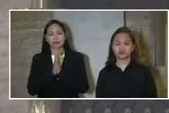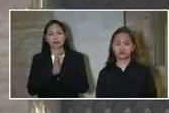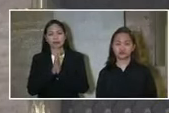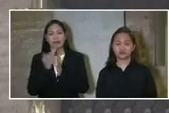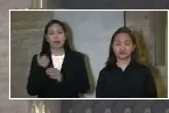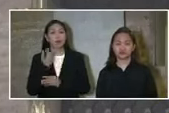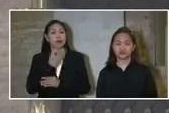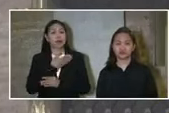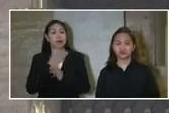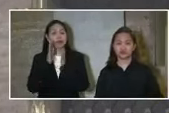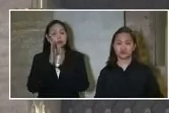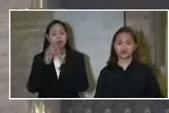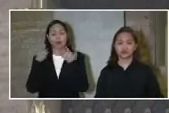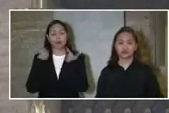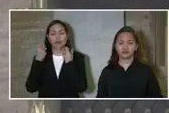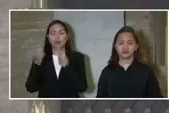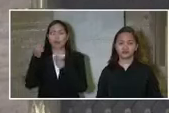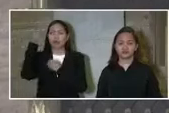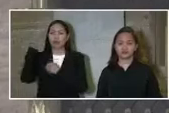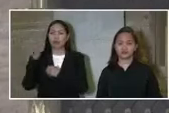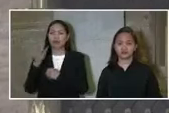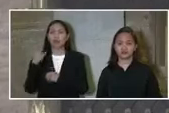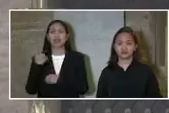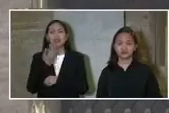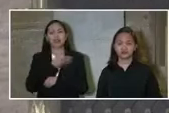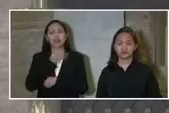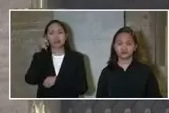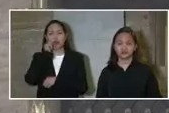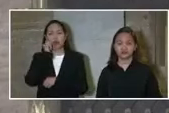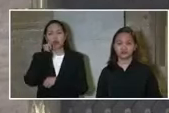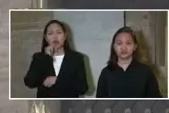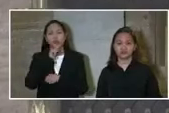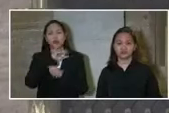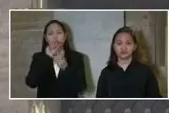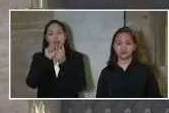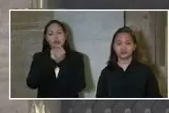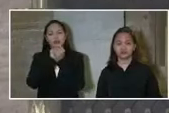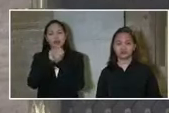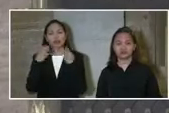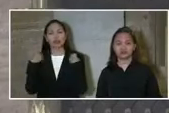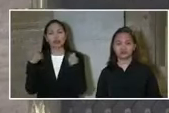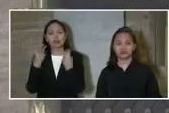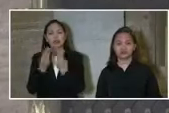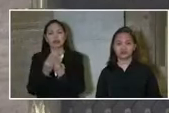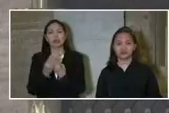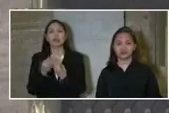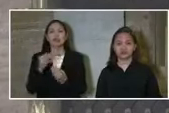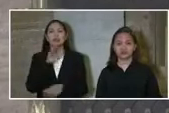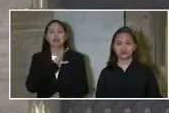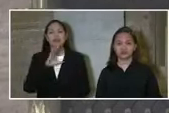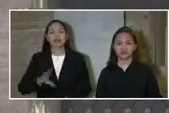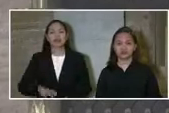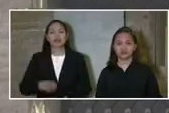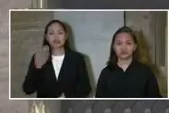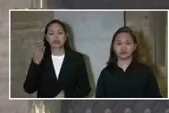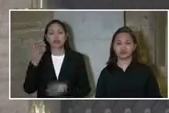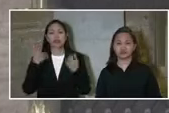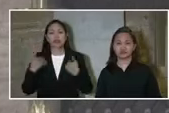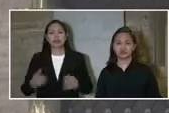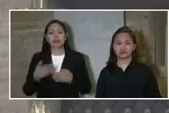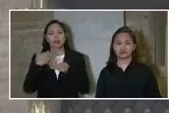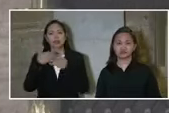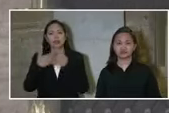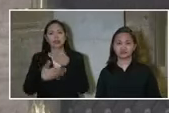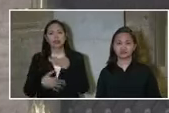We pray, Almighty God, that we may always be counted among the members of Christ, in whose body and blood we